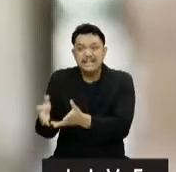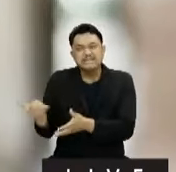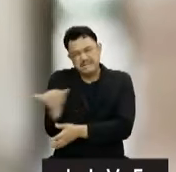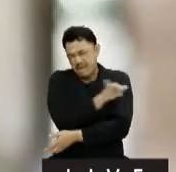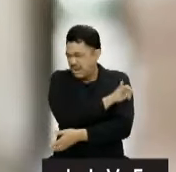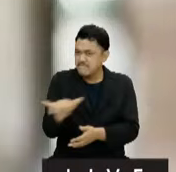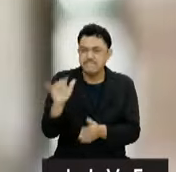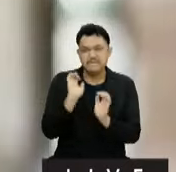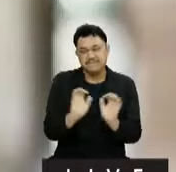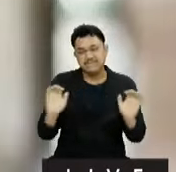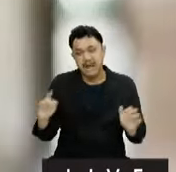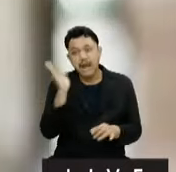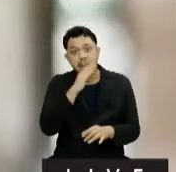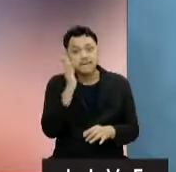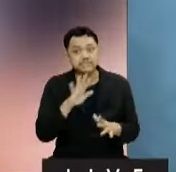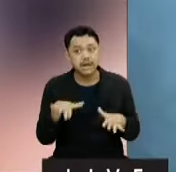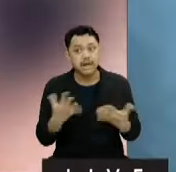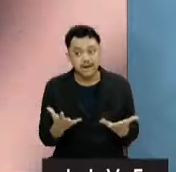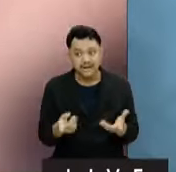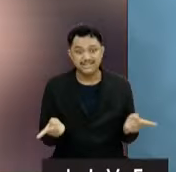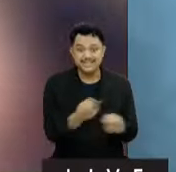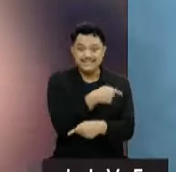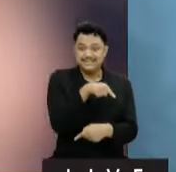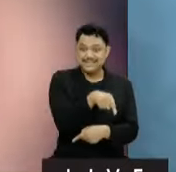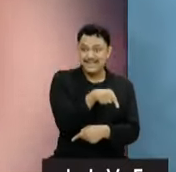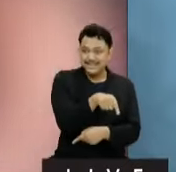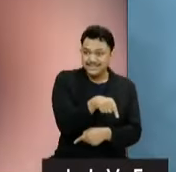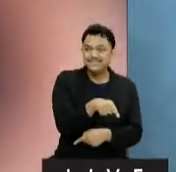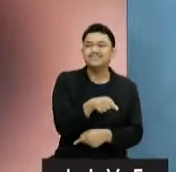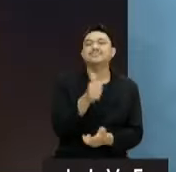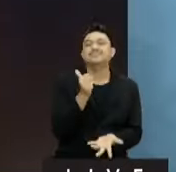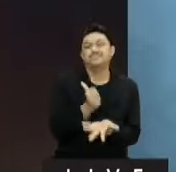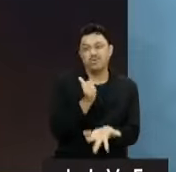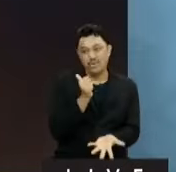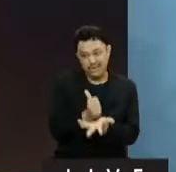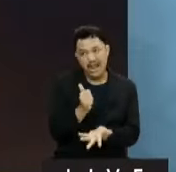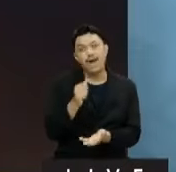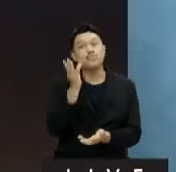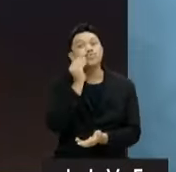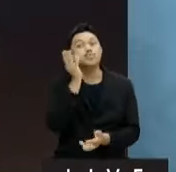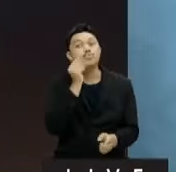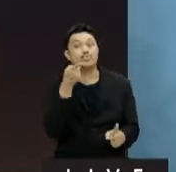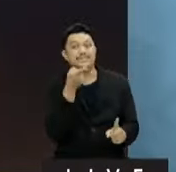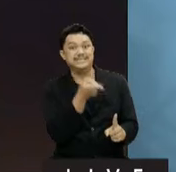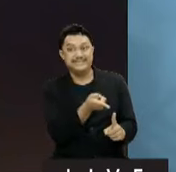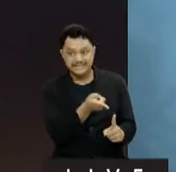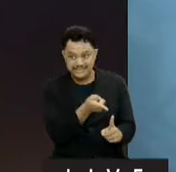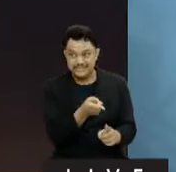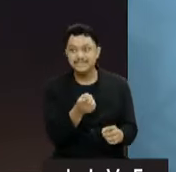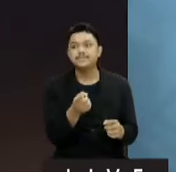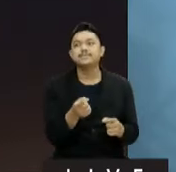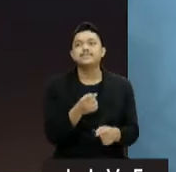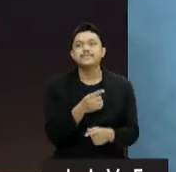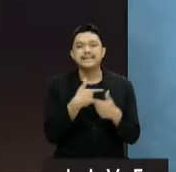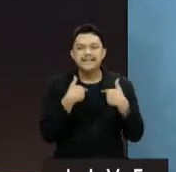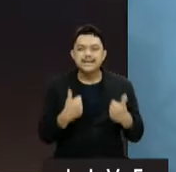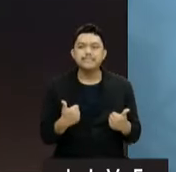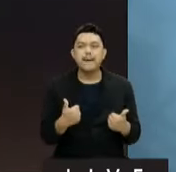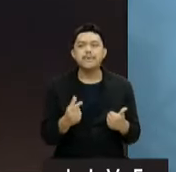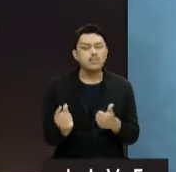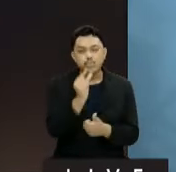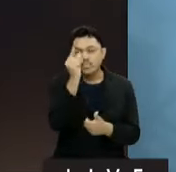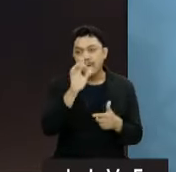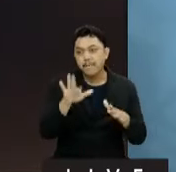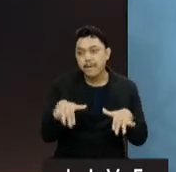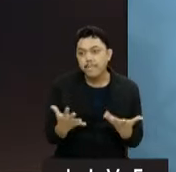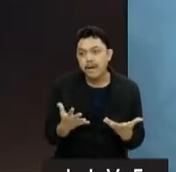Ya, itulah karena sebenarnya pada usia tersebut itu mereka belum memiliki kemampuan, utamanya adalah untuk melakukan regulasi